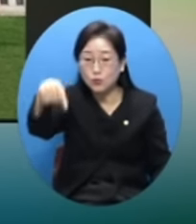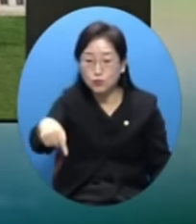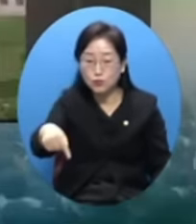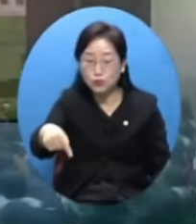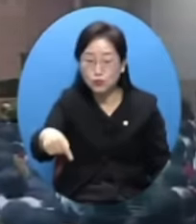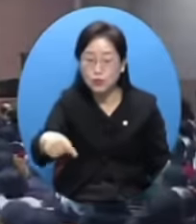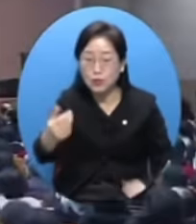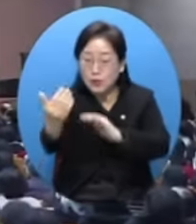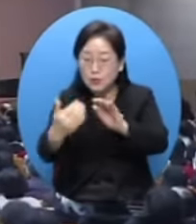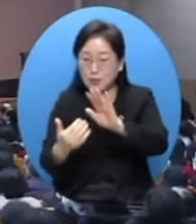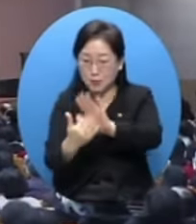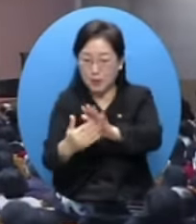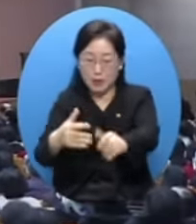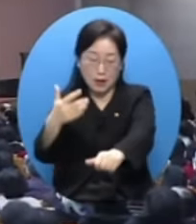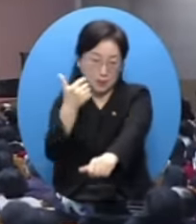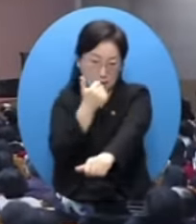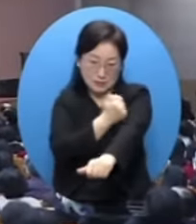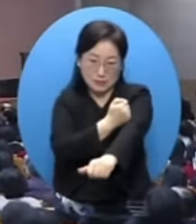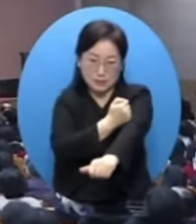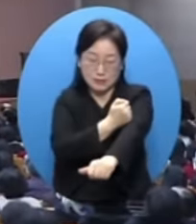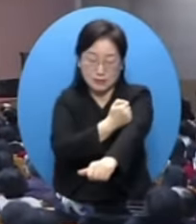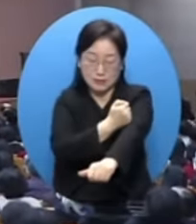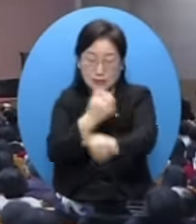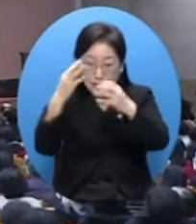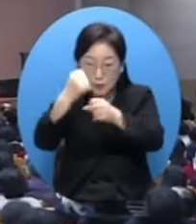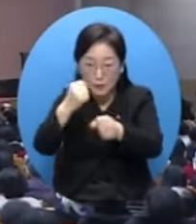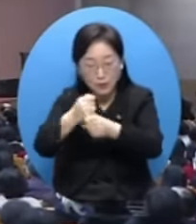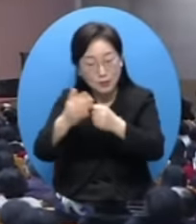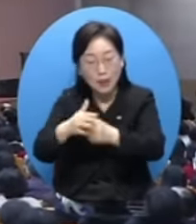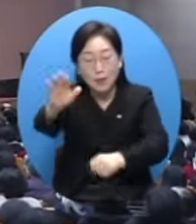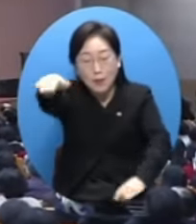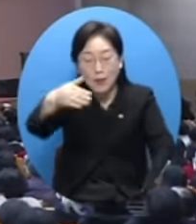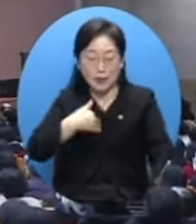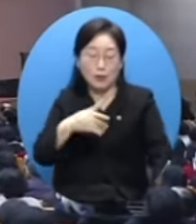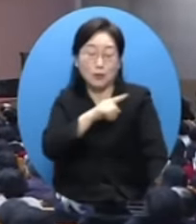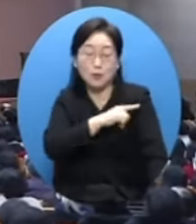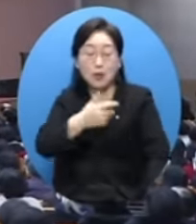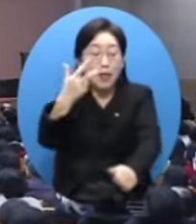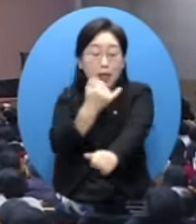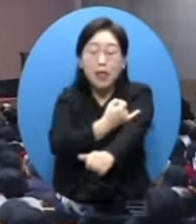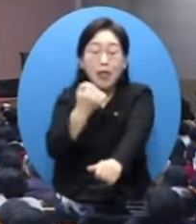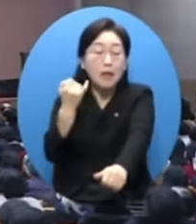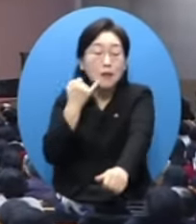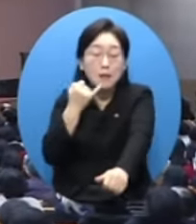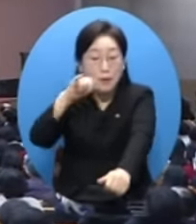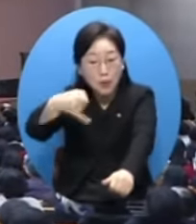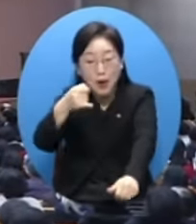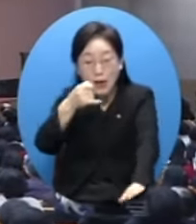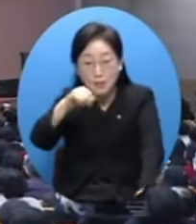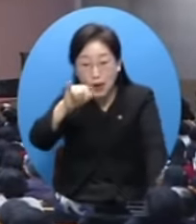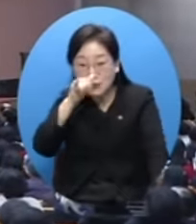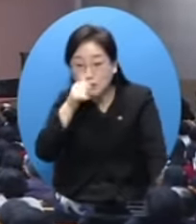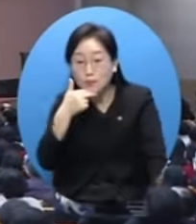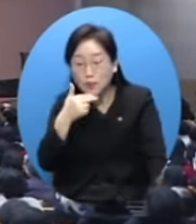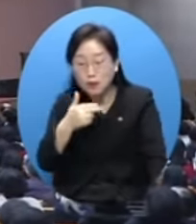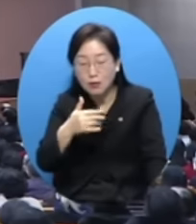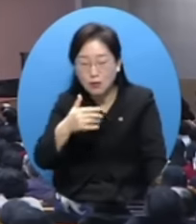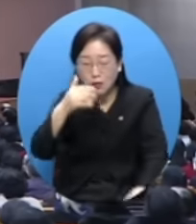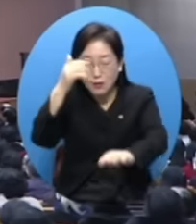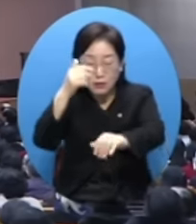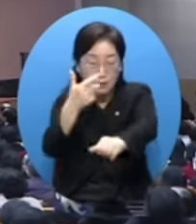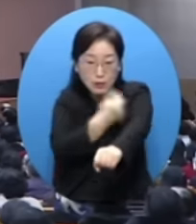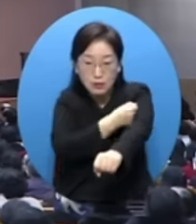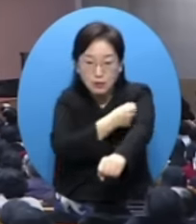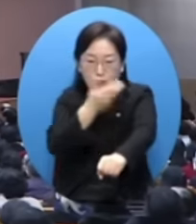먼저 맞고 내가 그 부작이 없나 보겠다 하고 맞은 것이 그만 부작이 생겨서